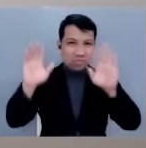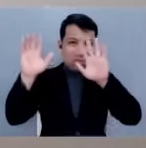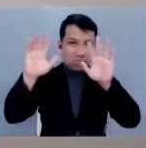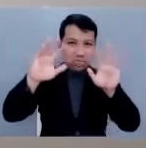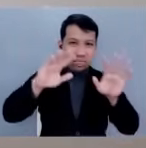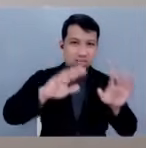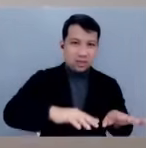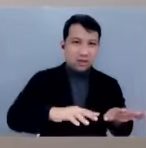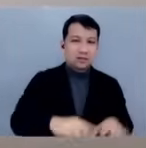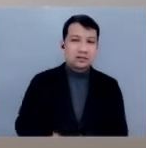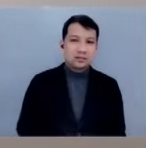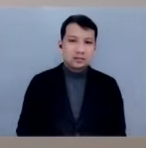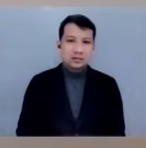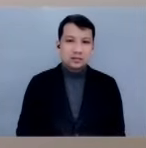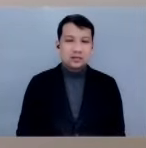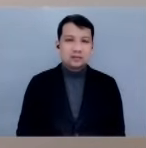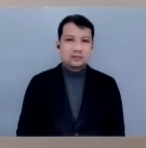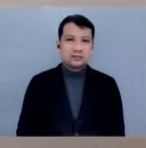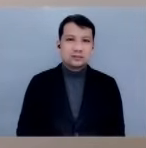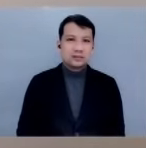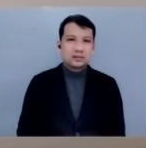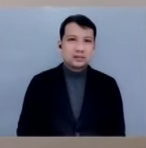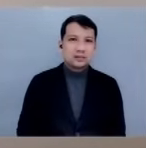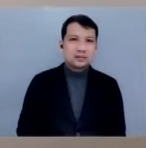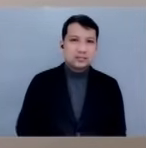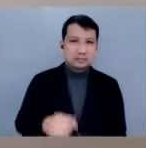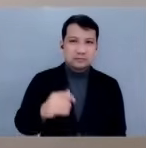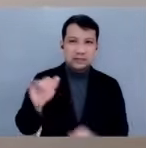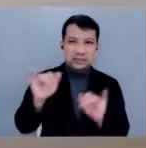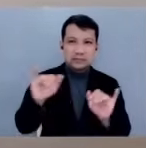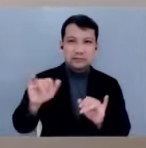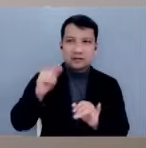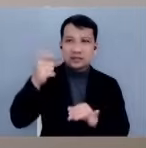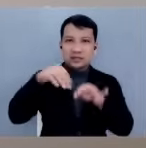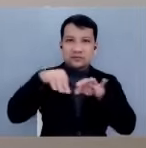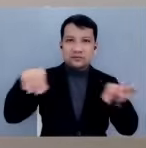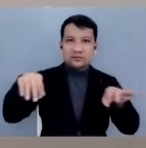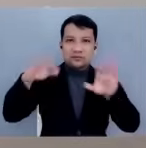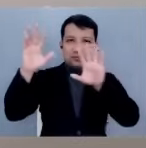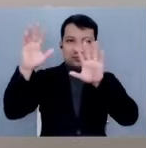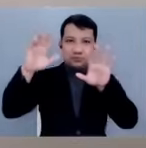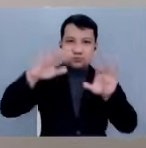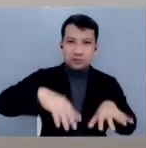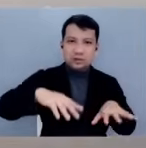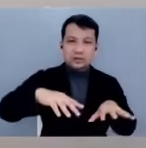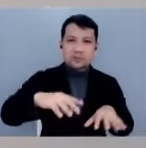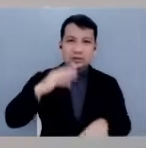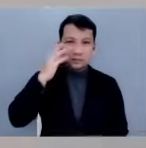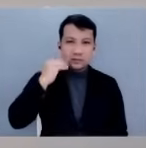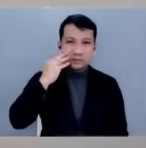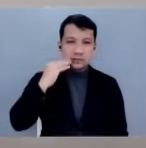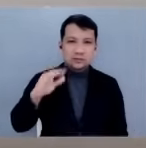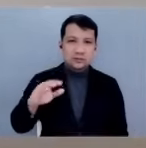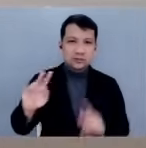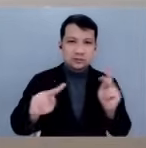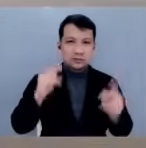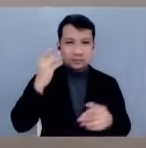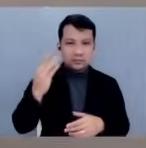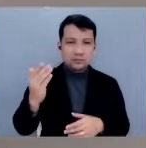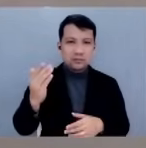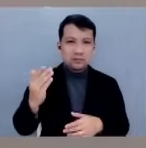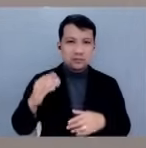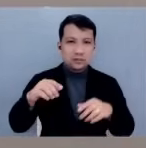Parang binagsakan ng 10 palapag na gusali. Ganyang katindi ang naranasan ng mga residente at